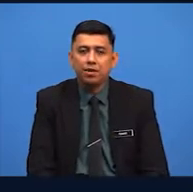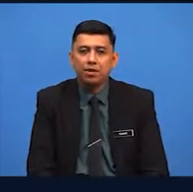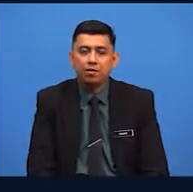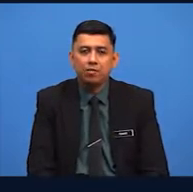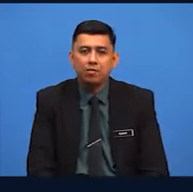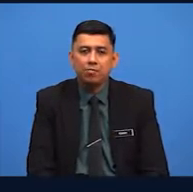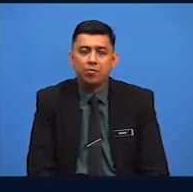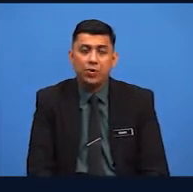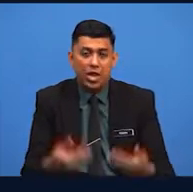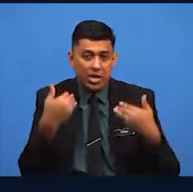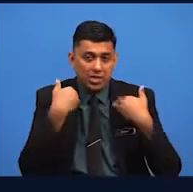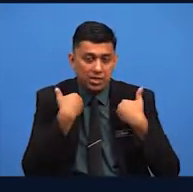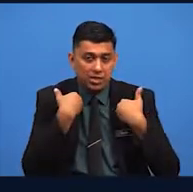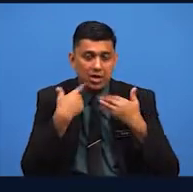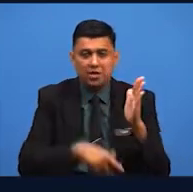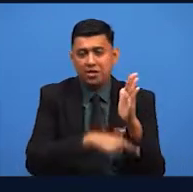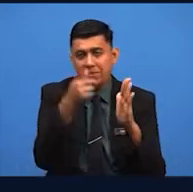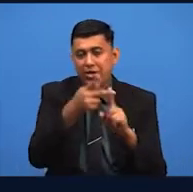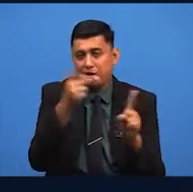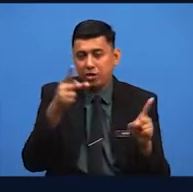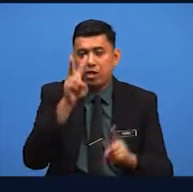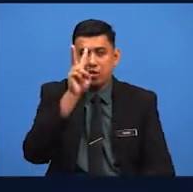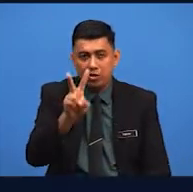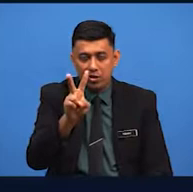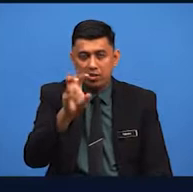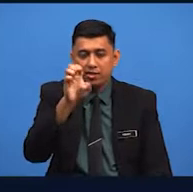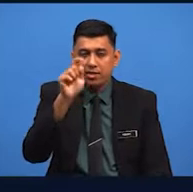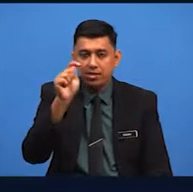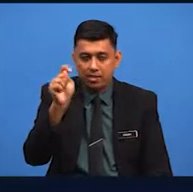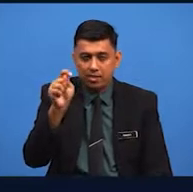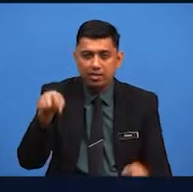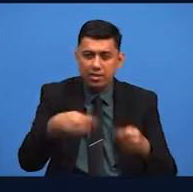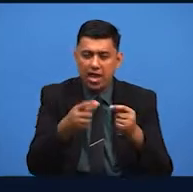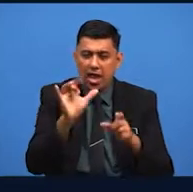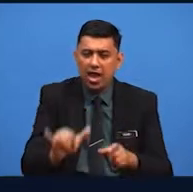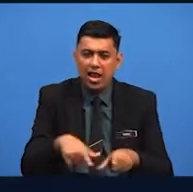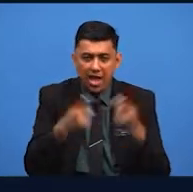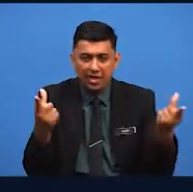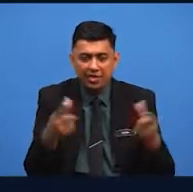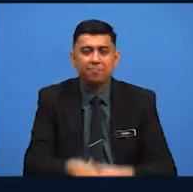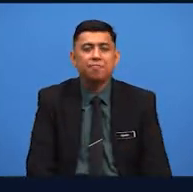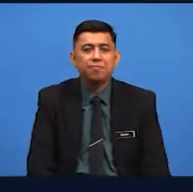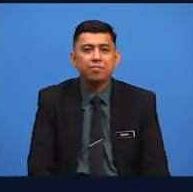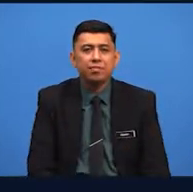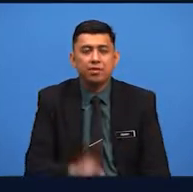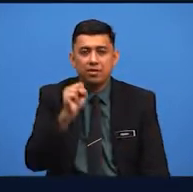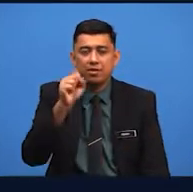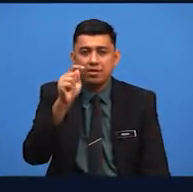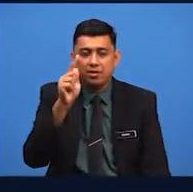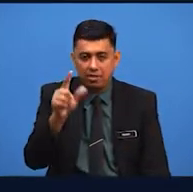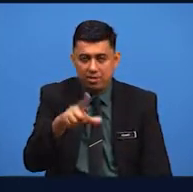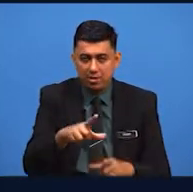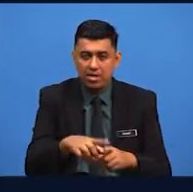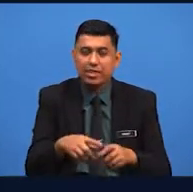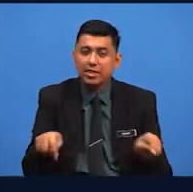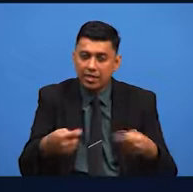pelbagai pilihan mengandungi lebih daripada dua set tindakan yang berlainan. Set tindakan